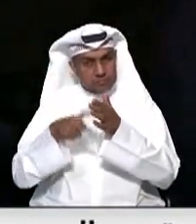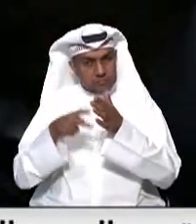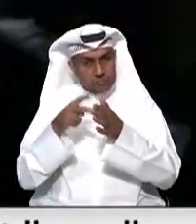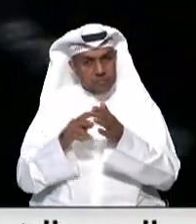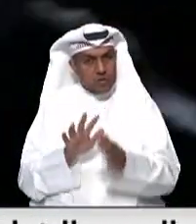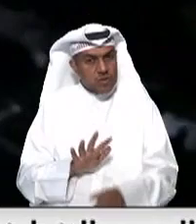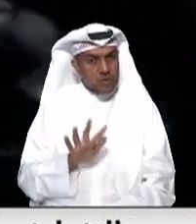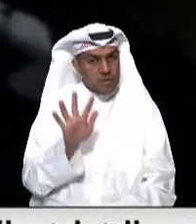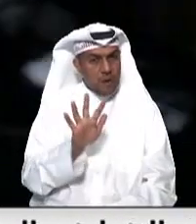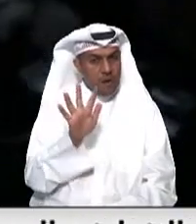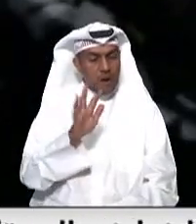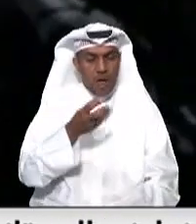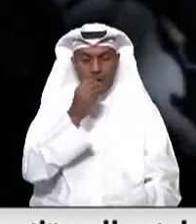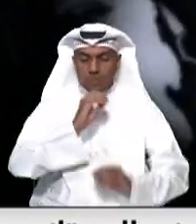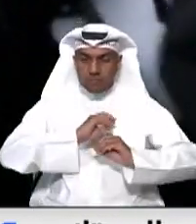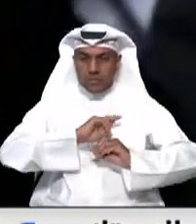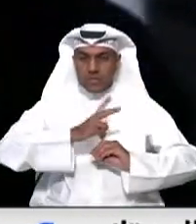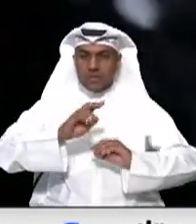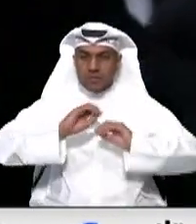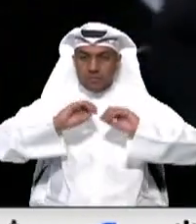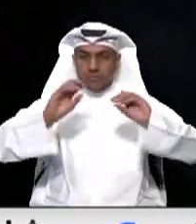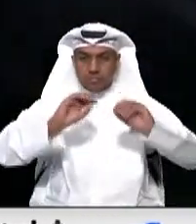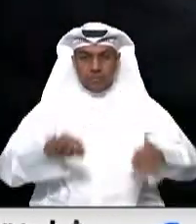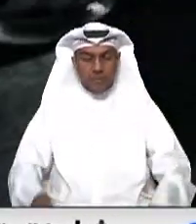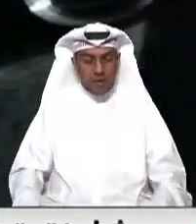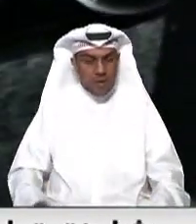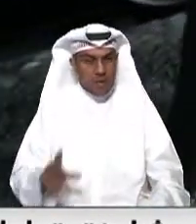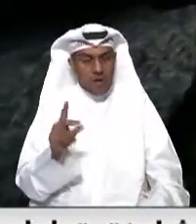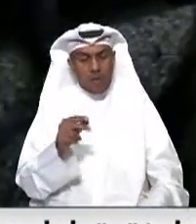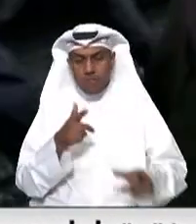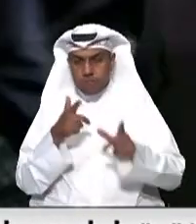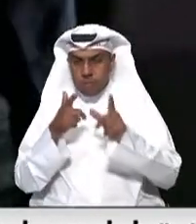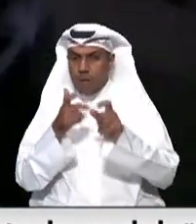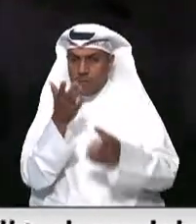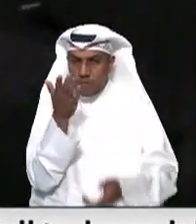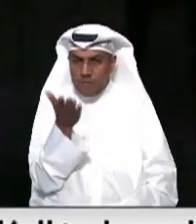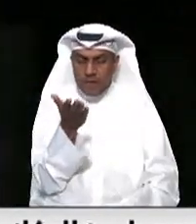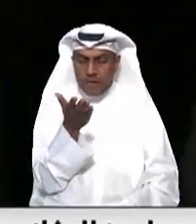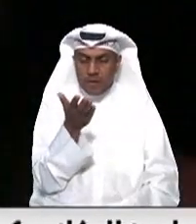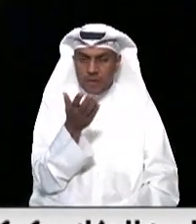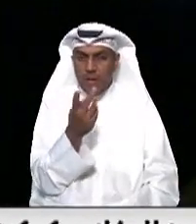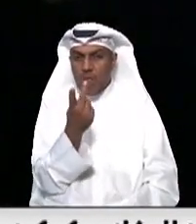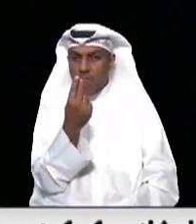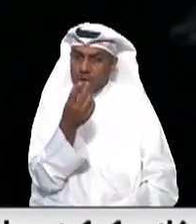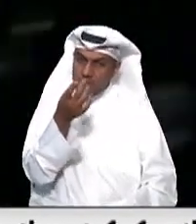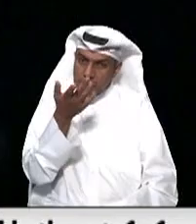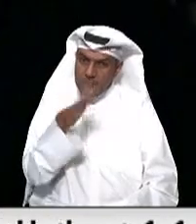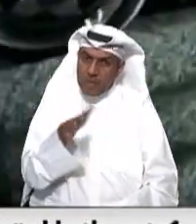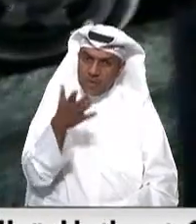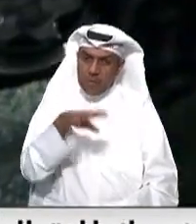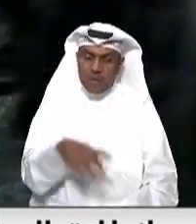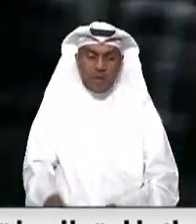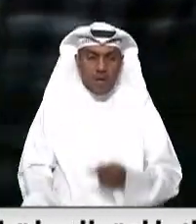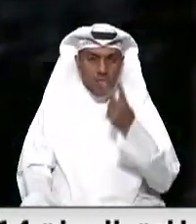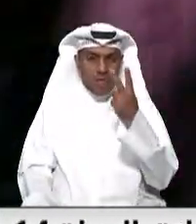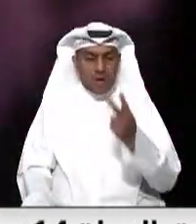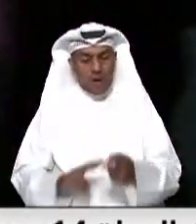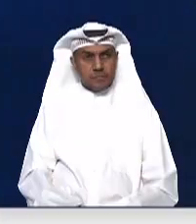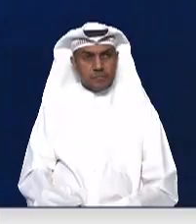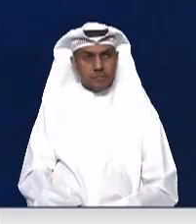القطاع، إلى جانب إطلاق الرصاص الحي على المواطنين وقتل 2 منهم وإصابة